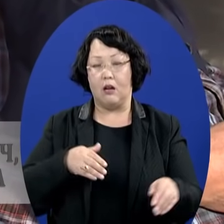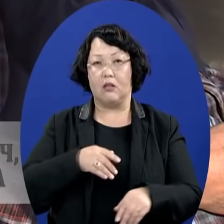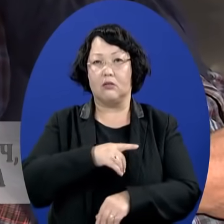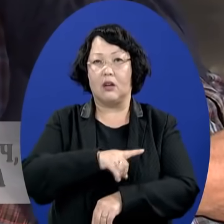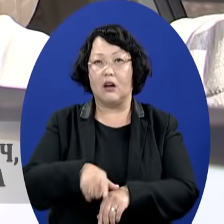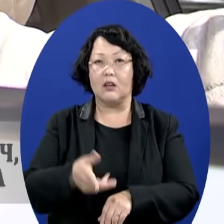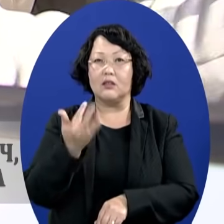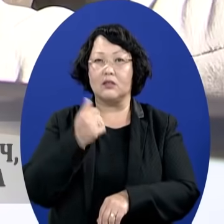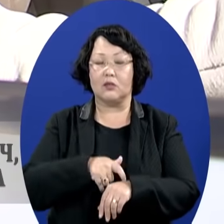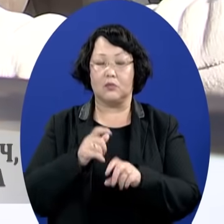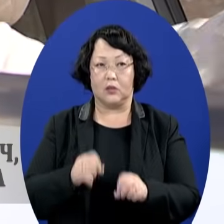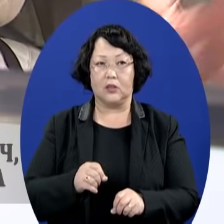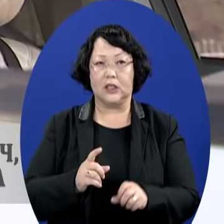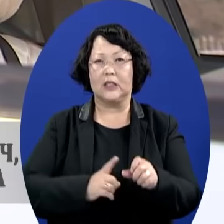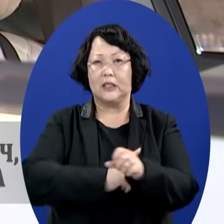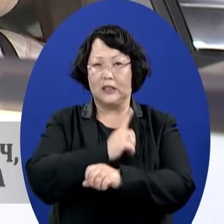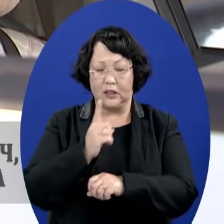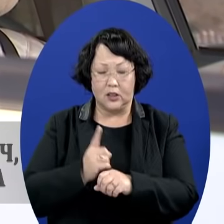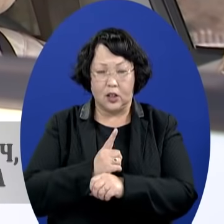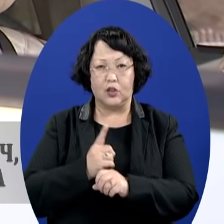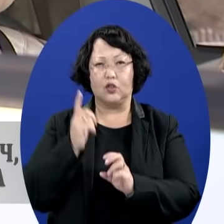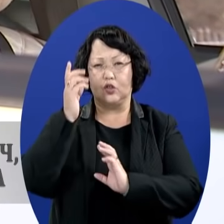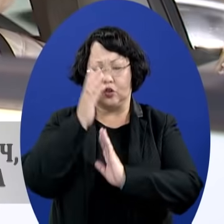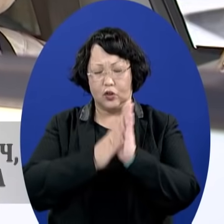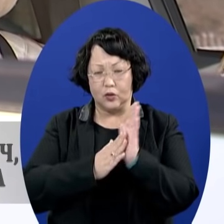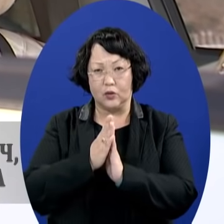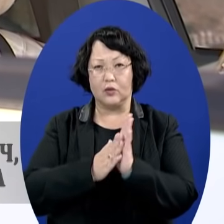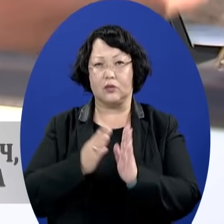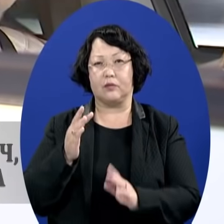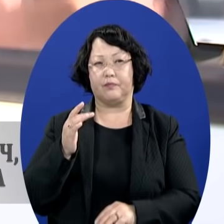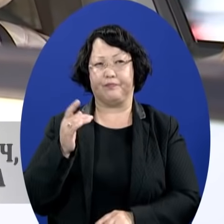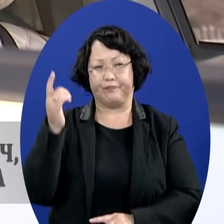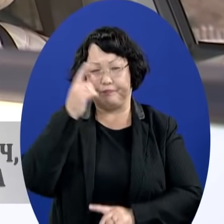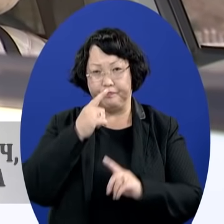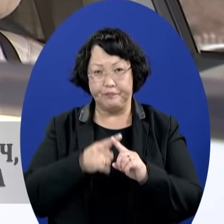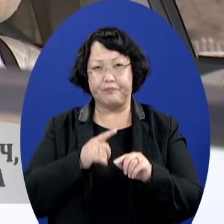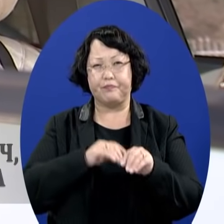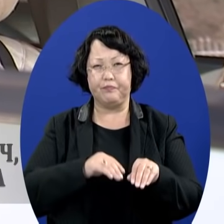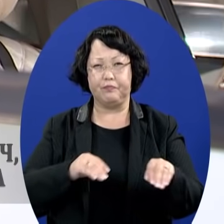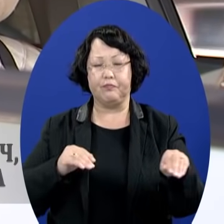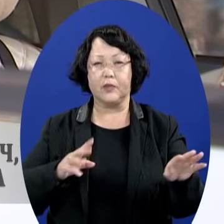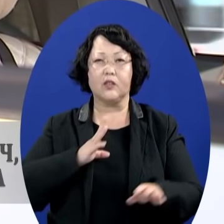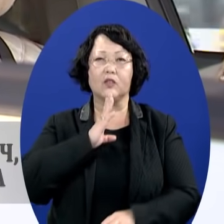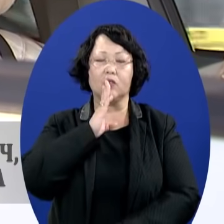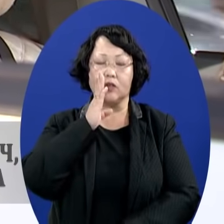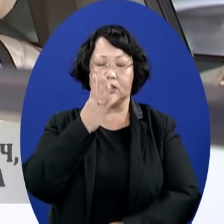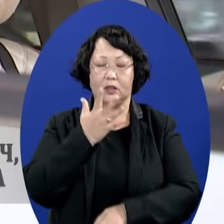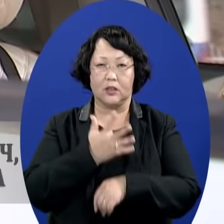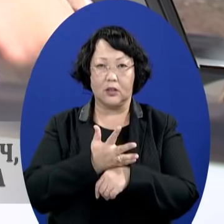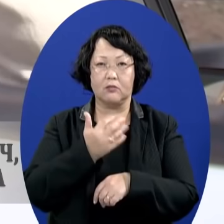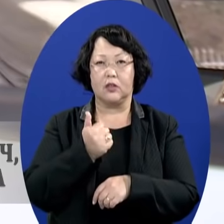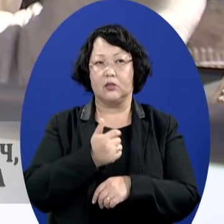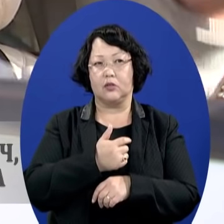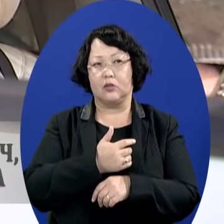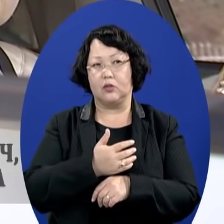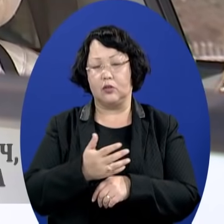гараа очирж байна. Шүнжэнгөө очирж байгаа юм чи угаасаа. Тэгэл одоо ингээл би нэг өглөө 5 өнгөрөөгөл энэ петросын